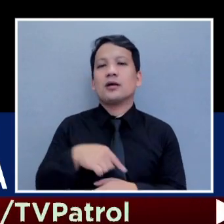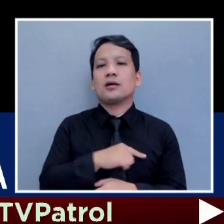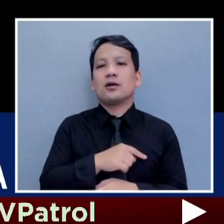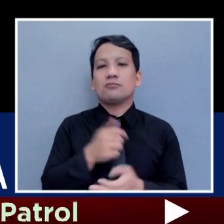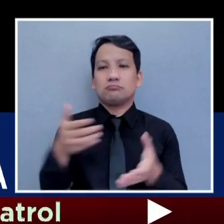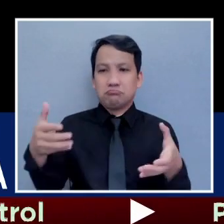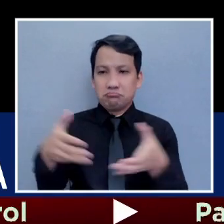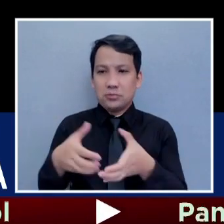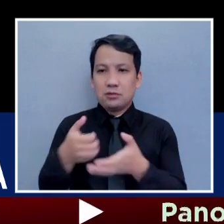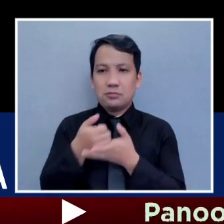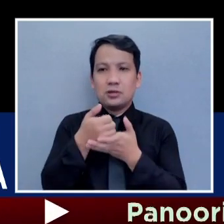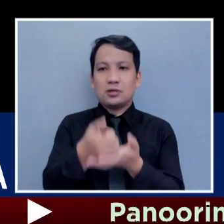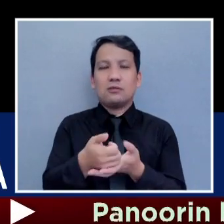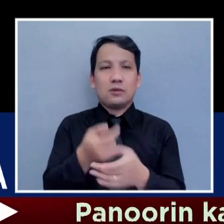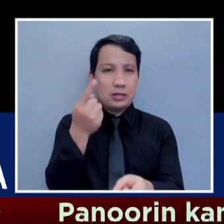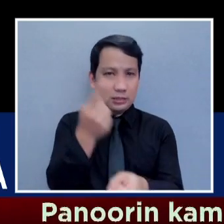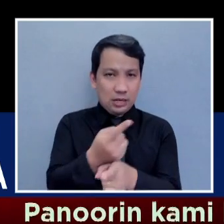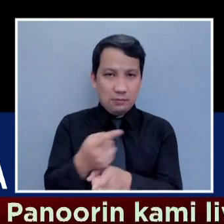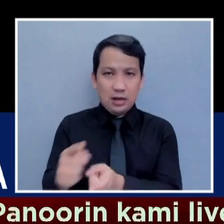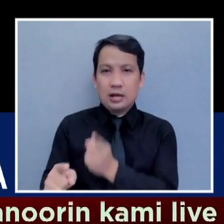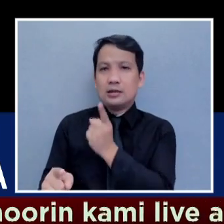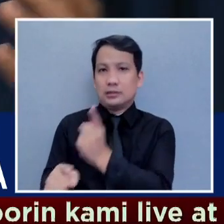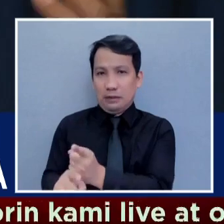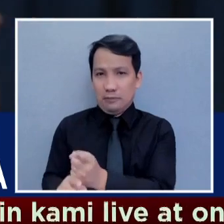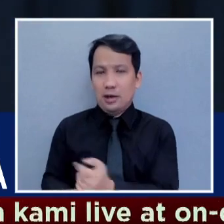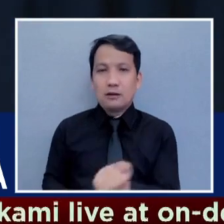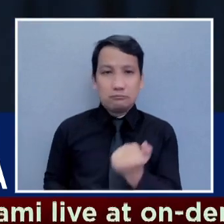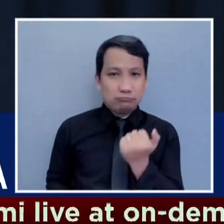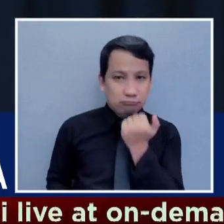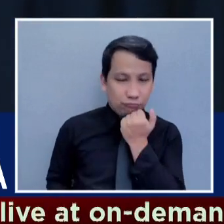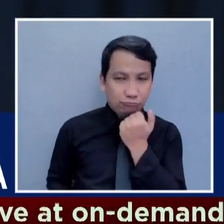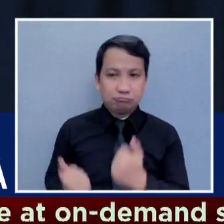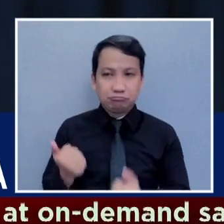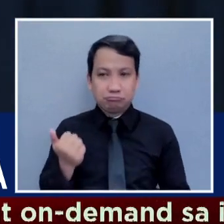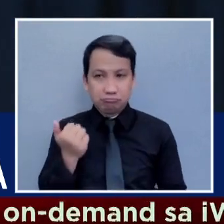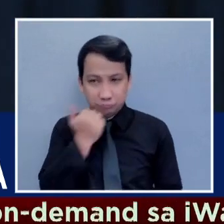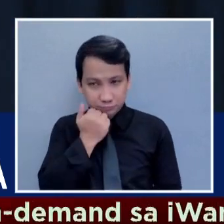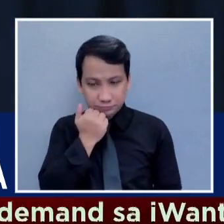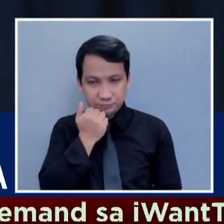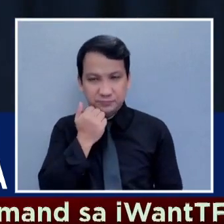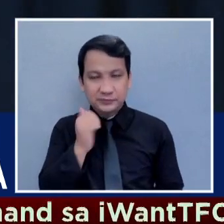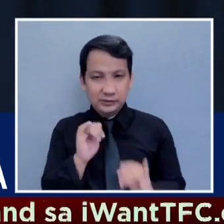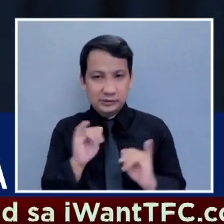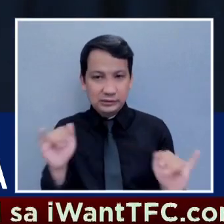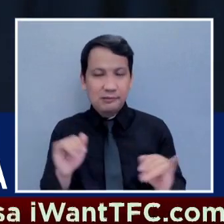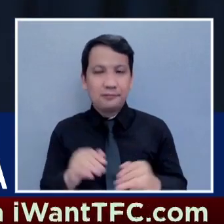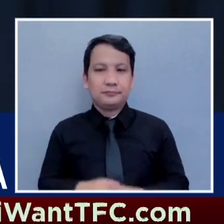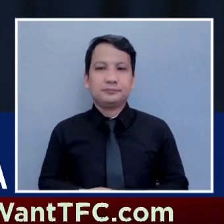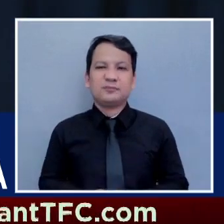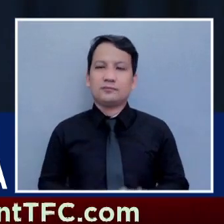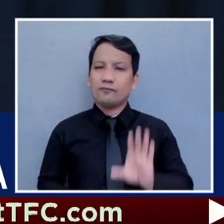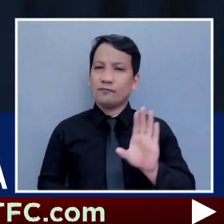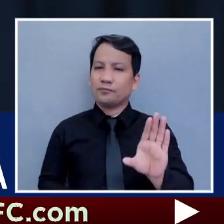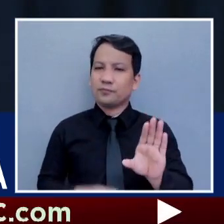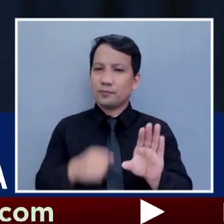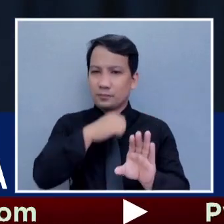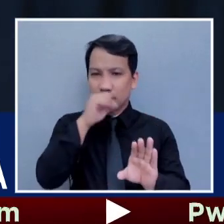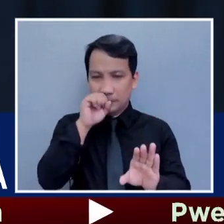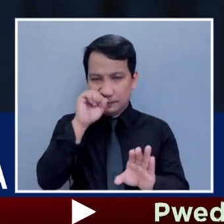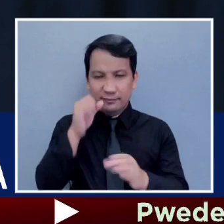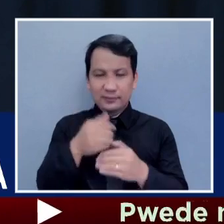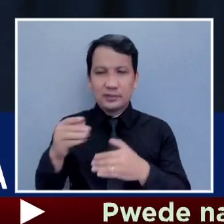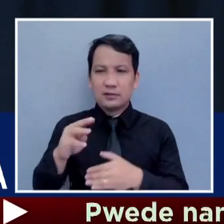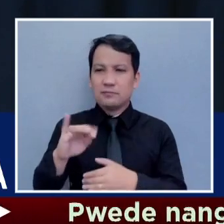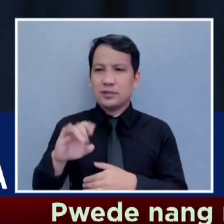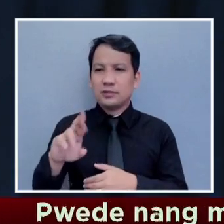Tulong-tulong, pero ang tama ay tama at mali ay mali. Si Senate President Vicente Soto III na naging minority leader sa ilalim